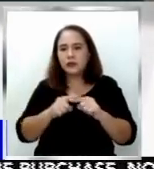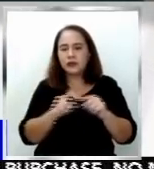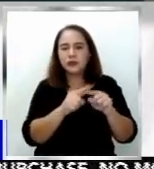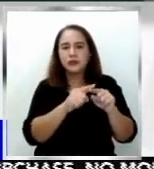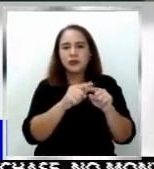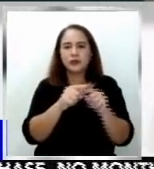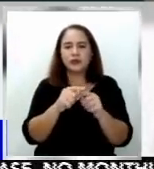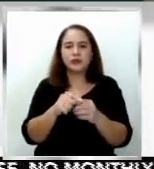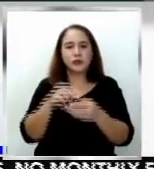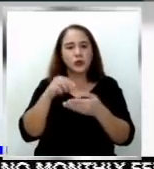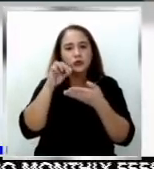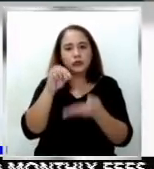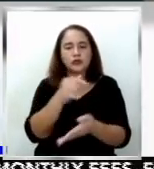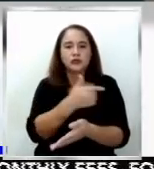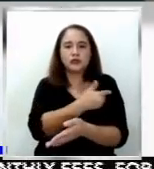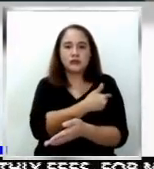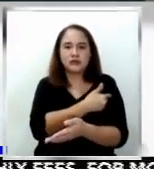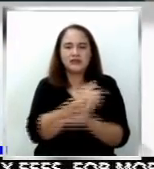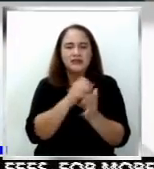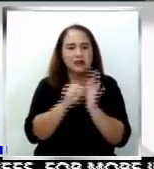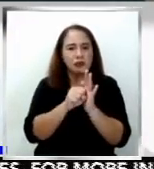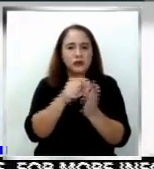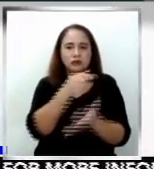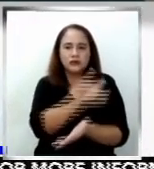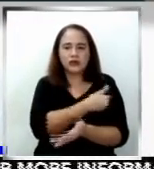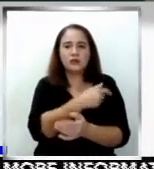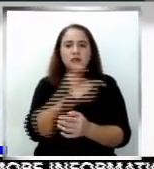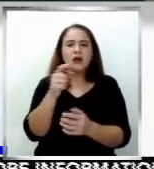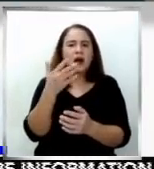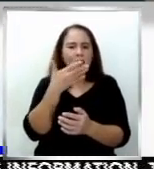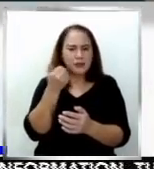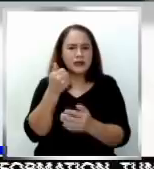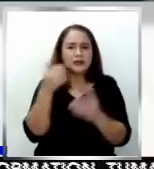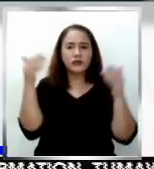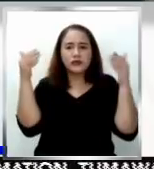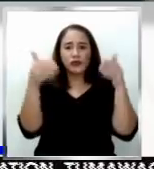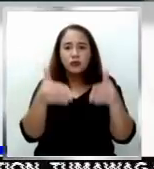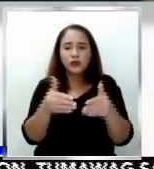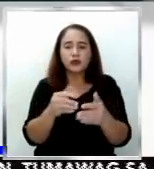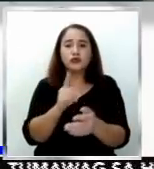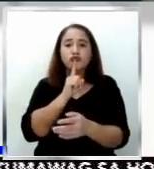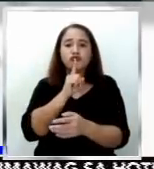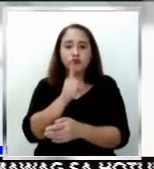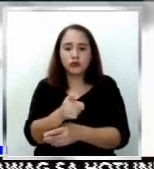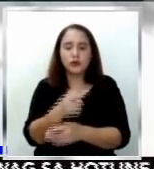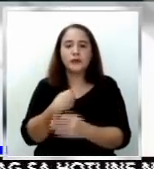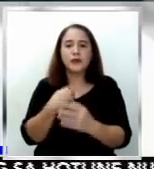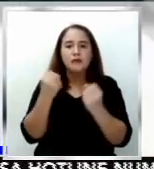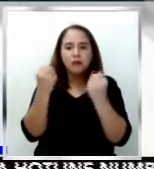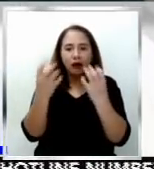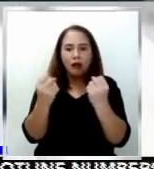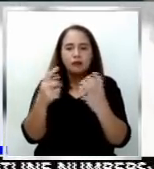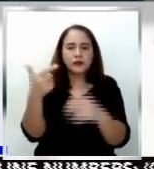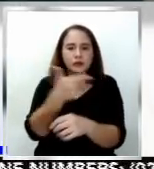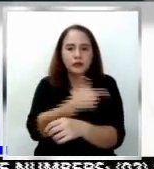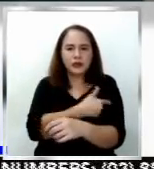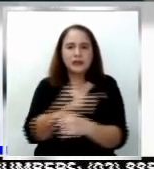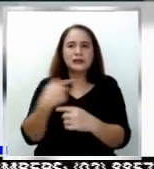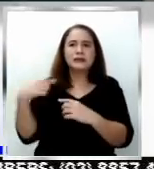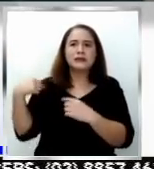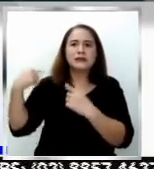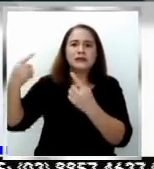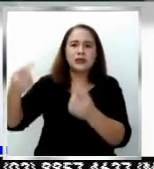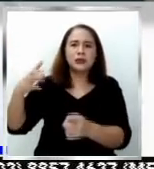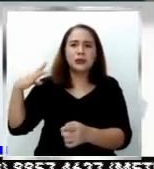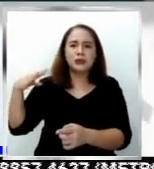or symbolic vaccination, baka dapat atipagin yung totoong mass vaccination na matagal nang hinihingi ng